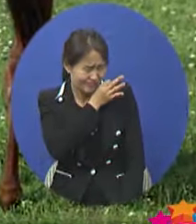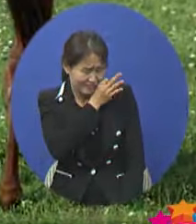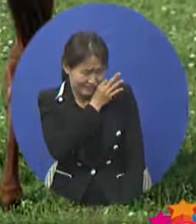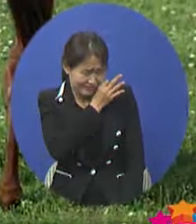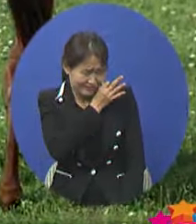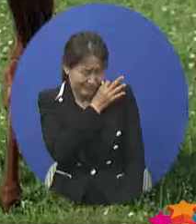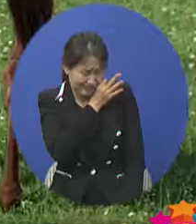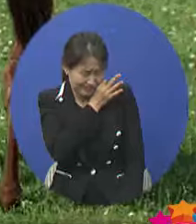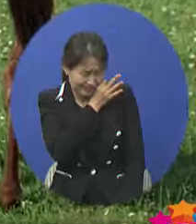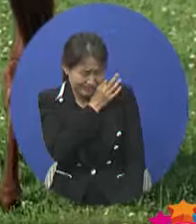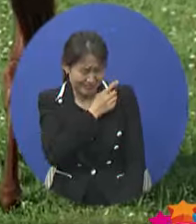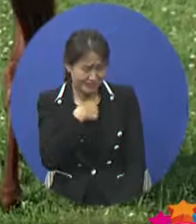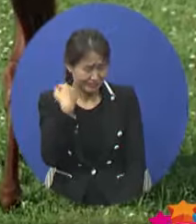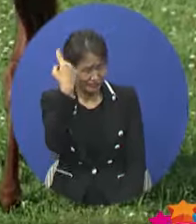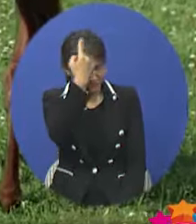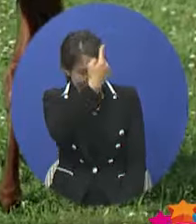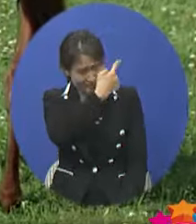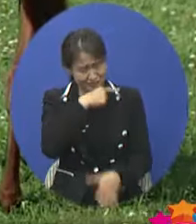수줍어